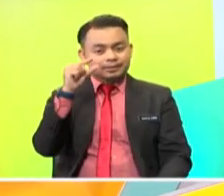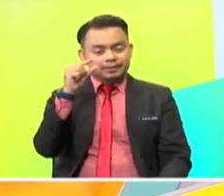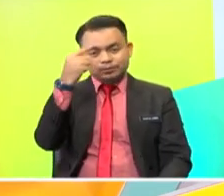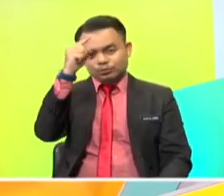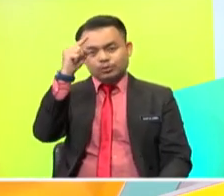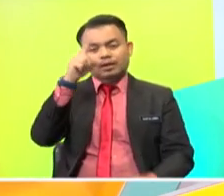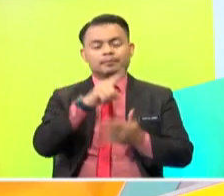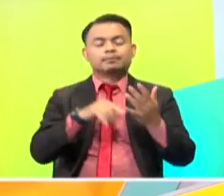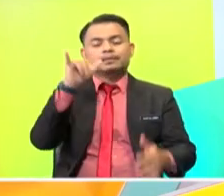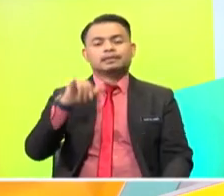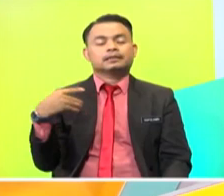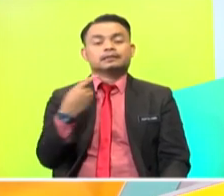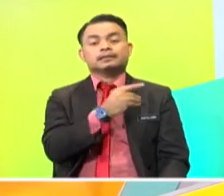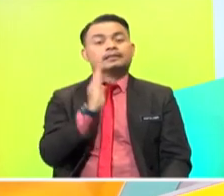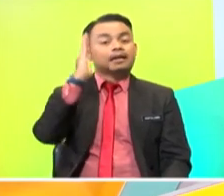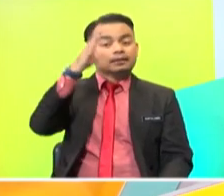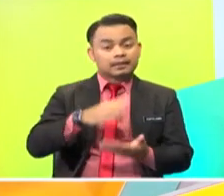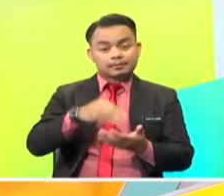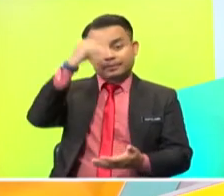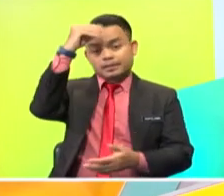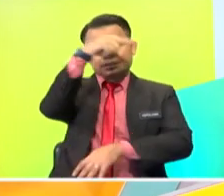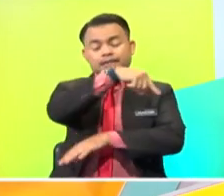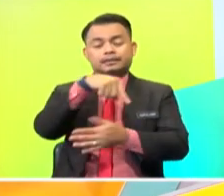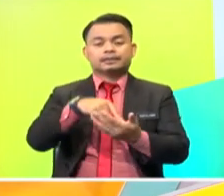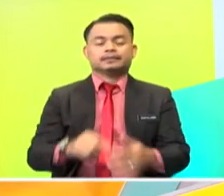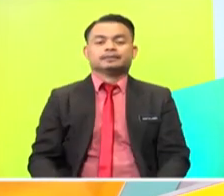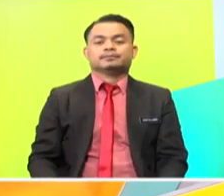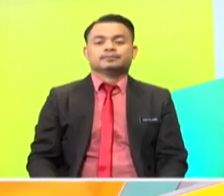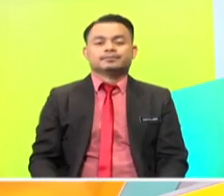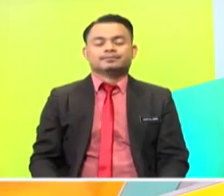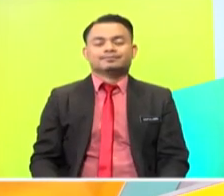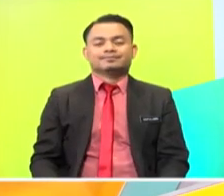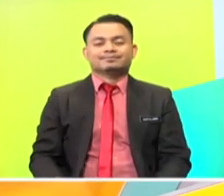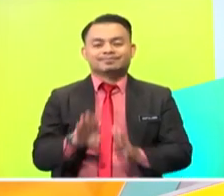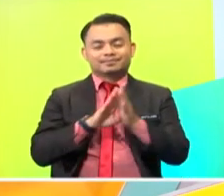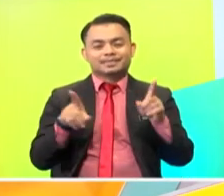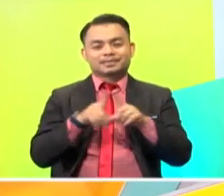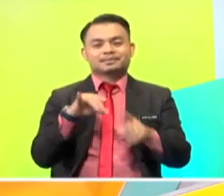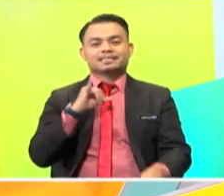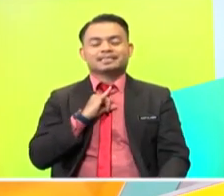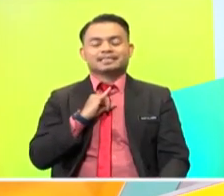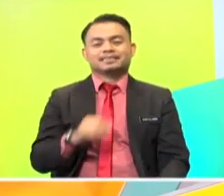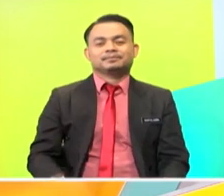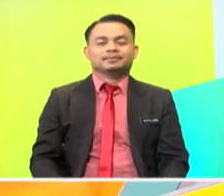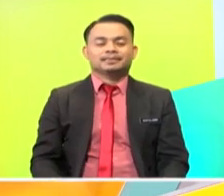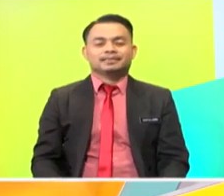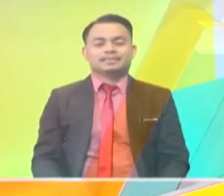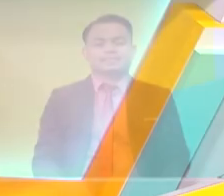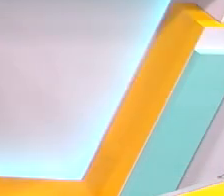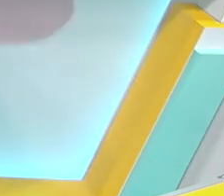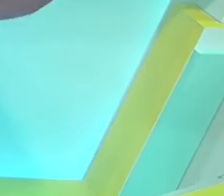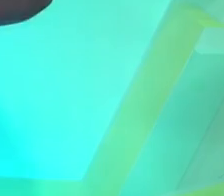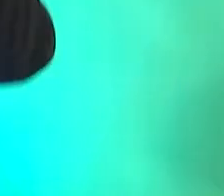seperti Adek semua lihat diri catches krim kita ada juga jurubahasa kita di studio yaitu Cikgu